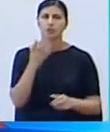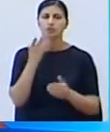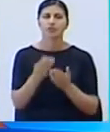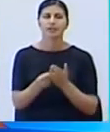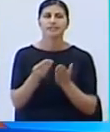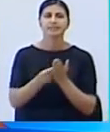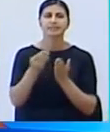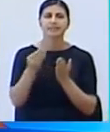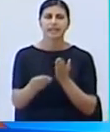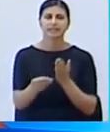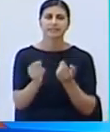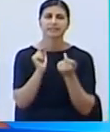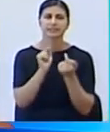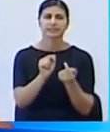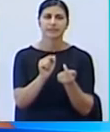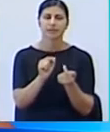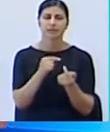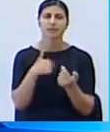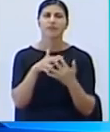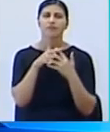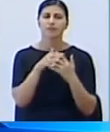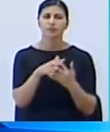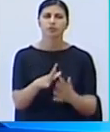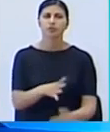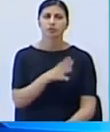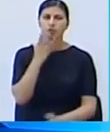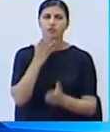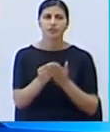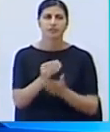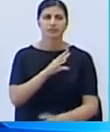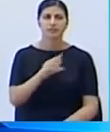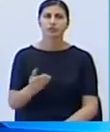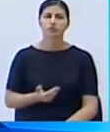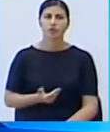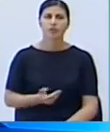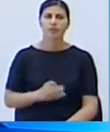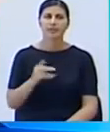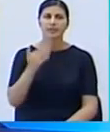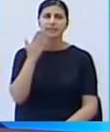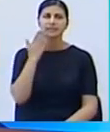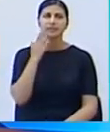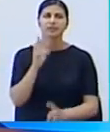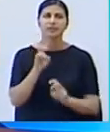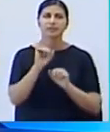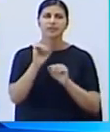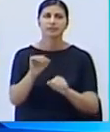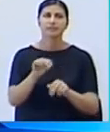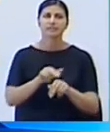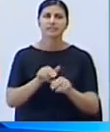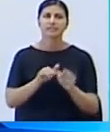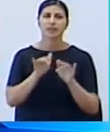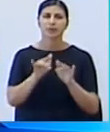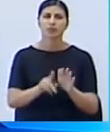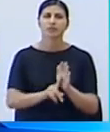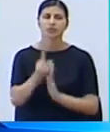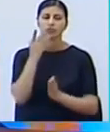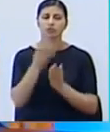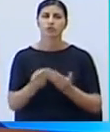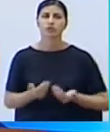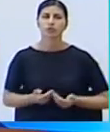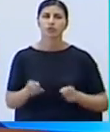დისკრიმინაციის წინააღმდეგ ვიბრძოდით თემი ჩვენი ცხოვრება და სამართალ დამცავი საქმიანობიდან დაიწყო ჩვენი ცხოვრება და ამის